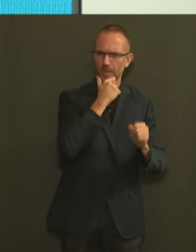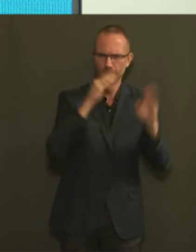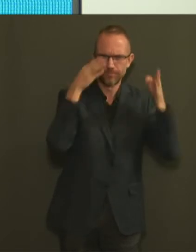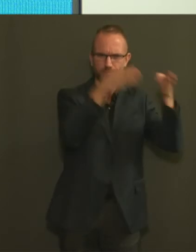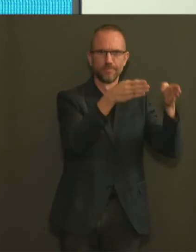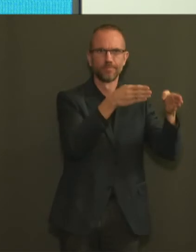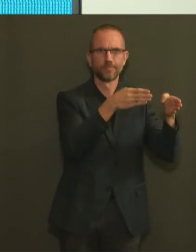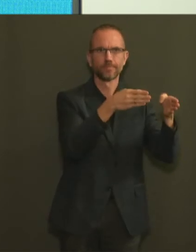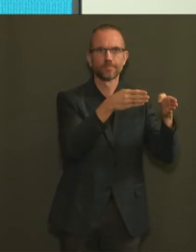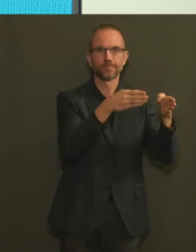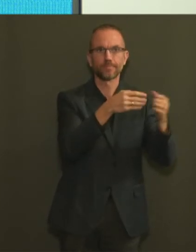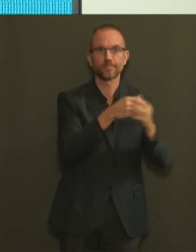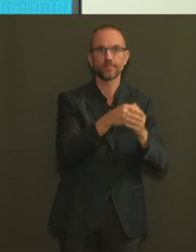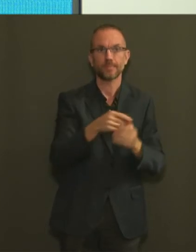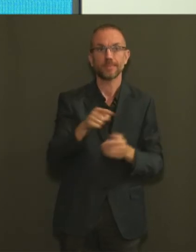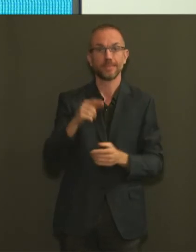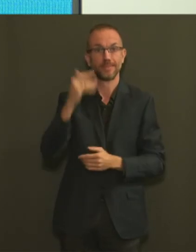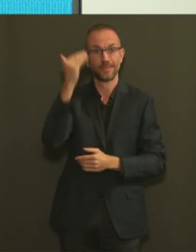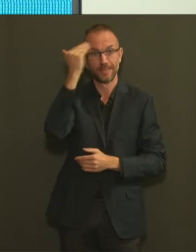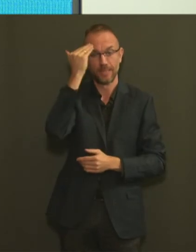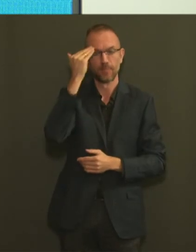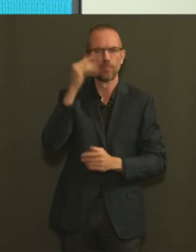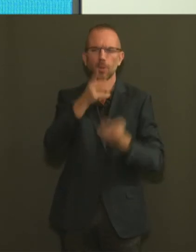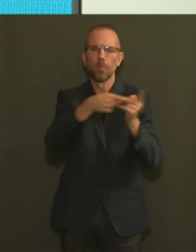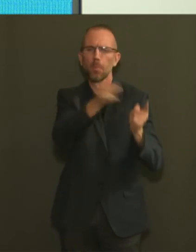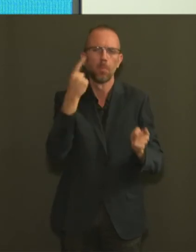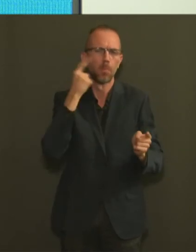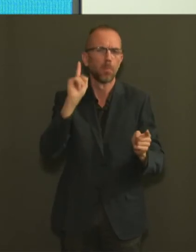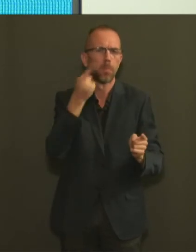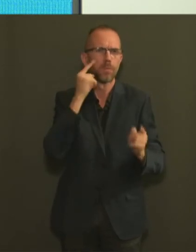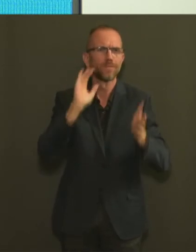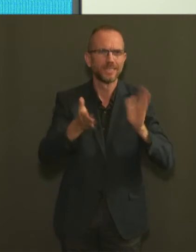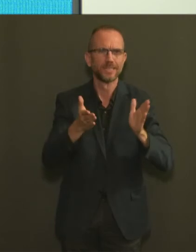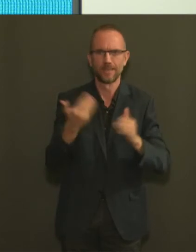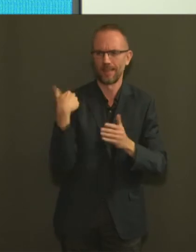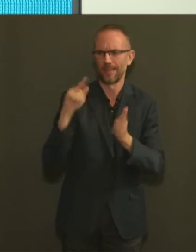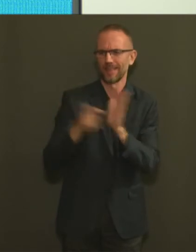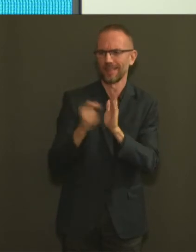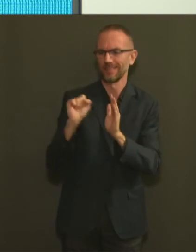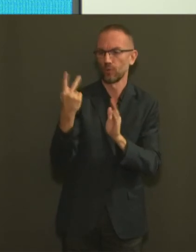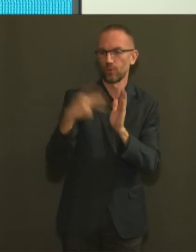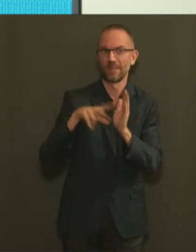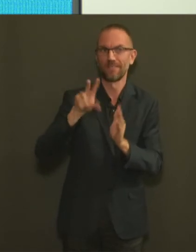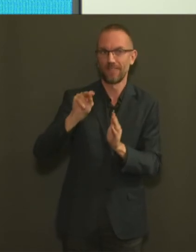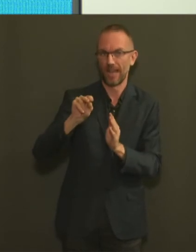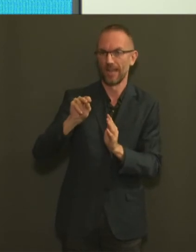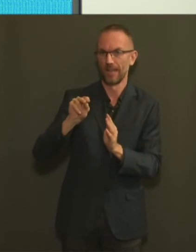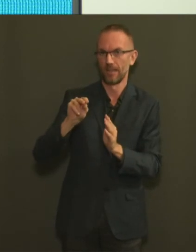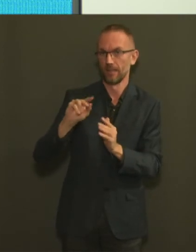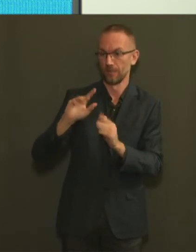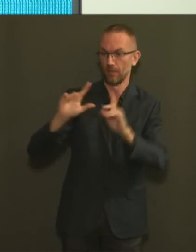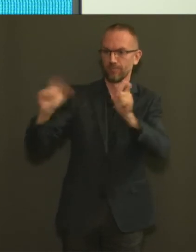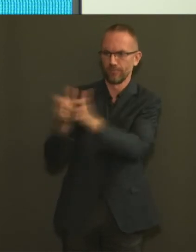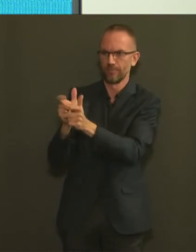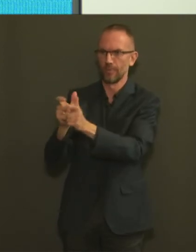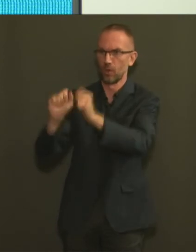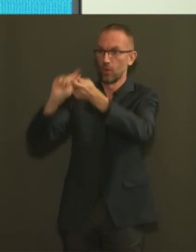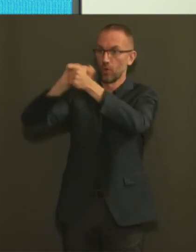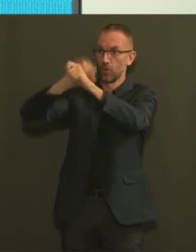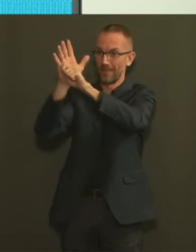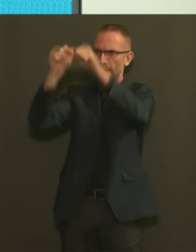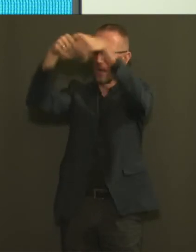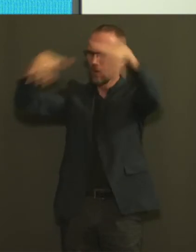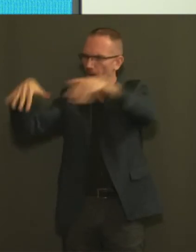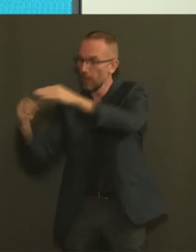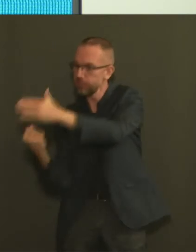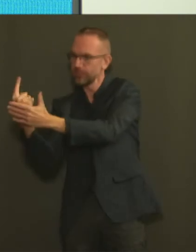une nouvelle variante a été repéré depuis le mois de septembre d'ailleurs en grande bretagne et elle se propage en grande